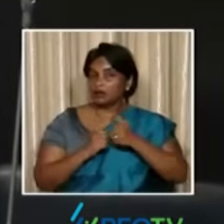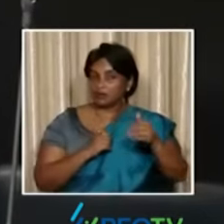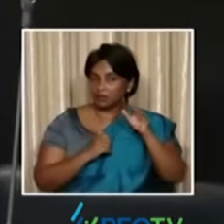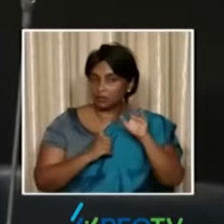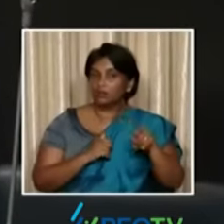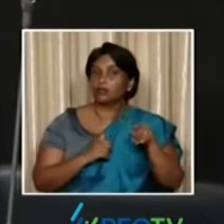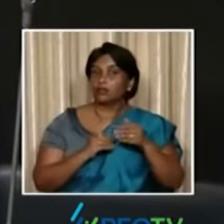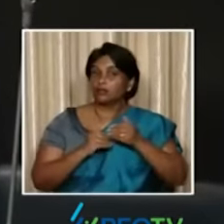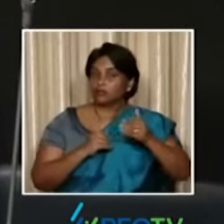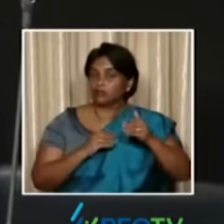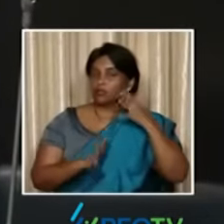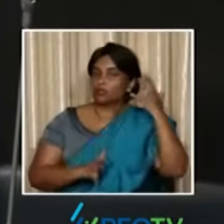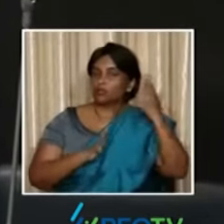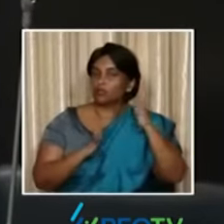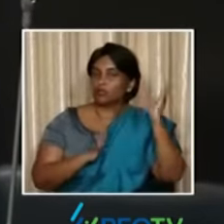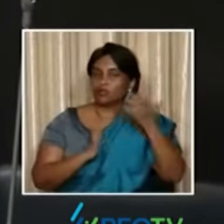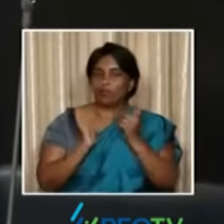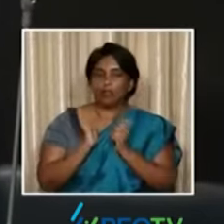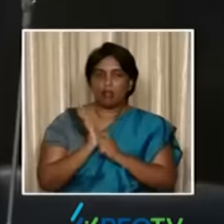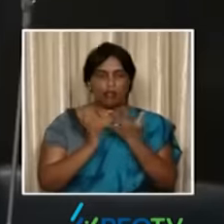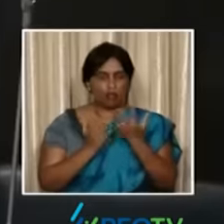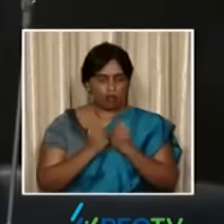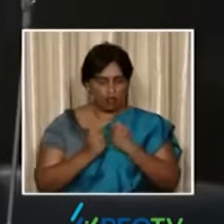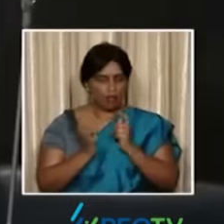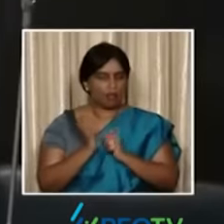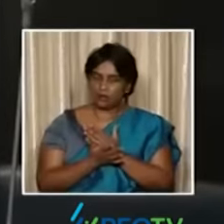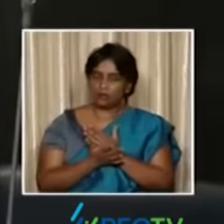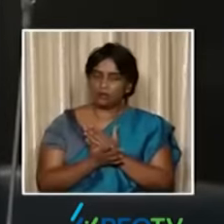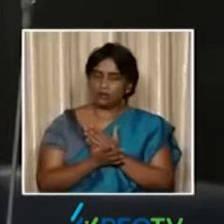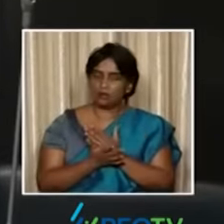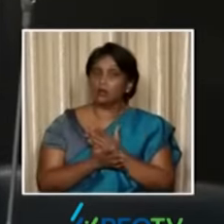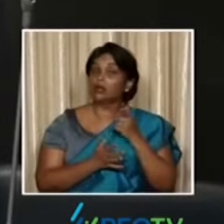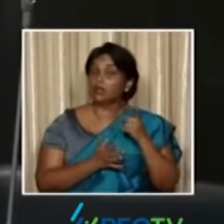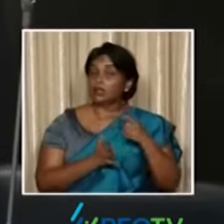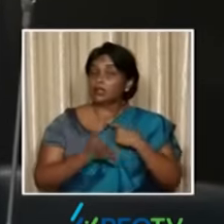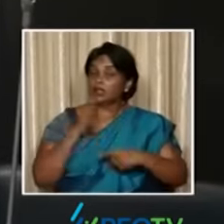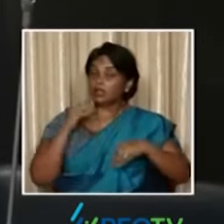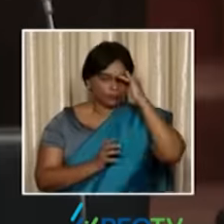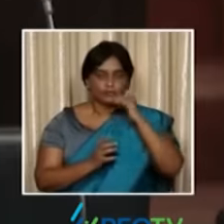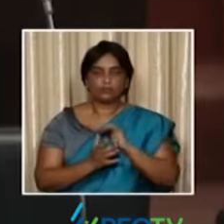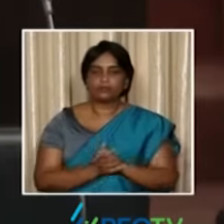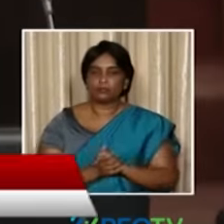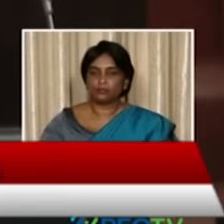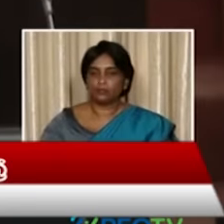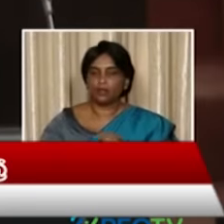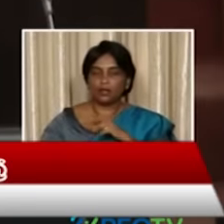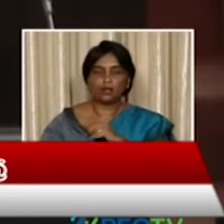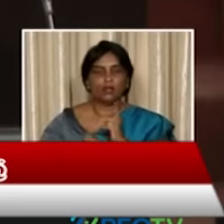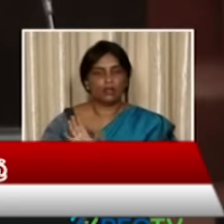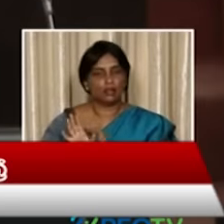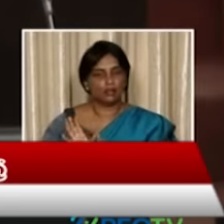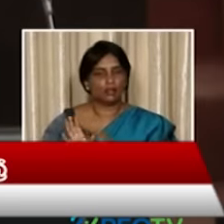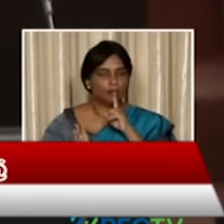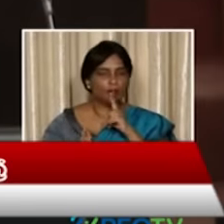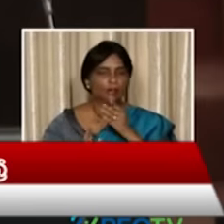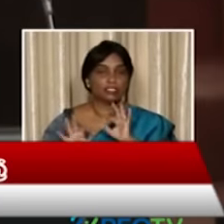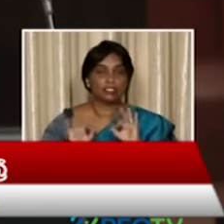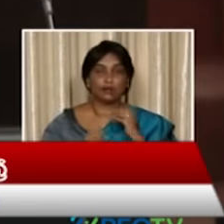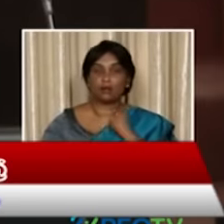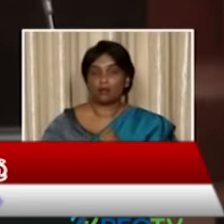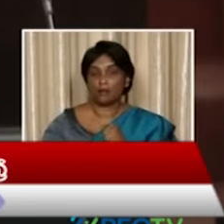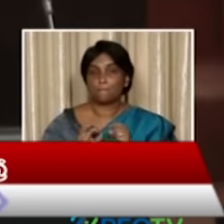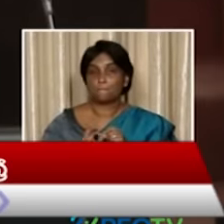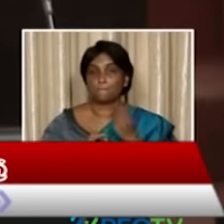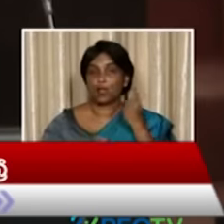කරන්නේ කන්නතෙක් මුළු ලෝකෙම ණය හිමියෝ අපිට ණය දෙන එක නතර කරලා තියෙනවා. මේකට දේශපාලන විසඳුමක් නැහැ. මෙතුමා හැමදාම කියනවා මේ යහපාලන ආණ්ඩුව කාලේ